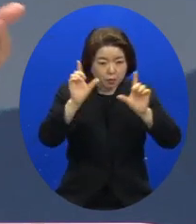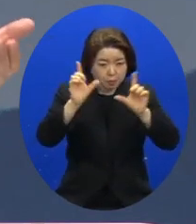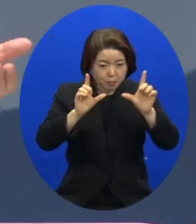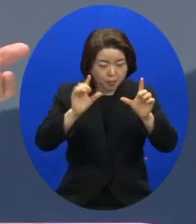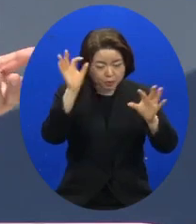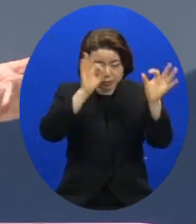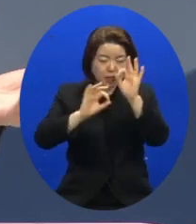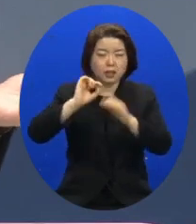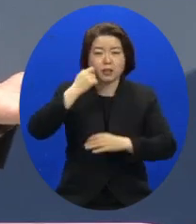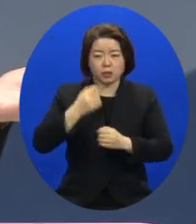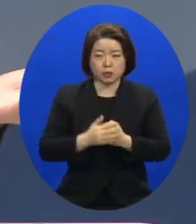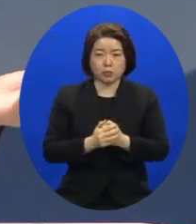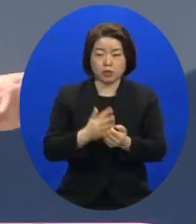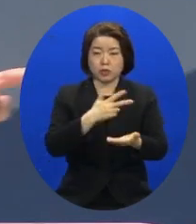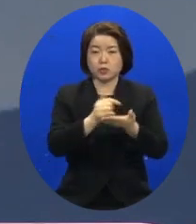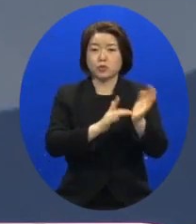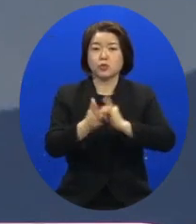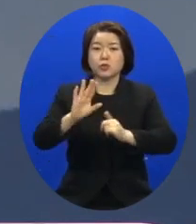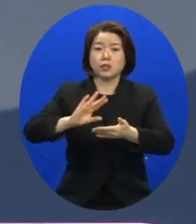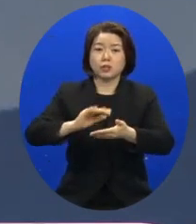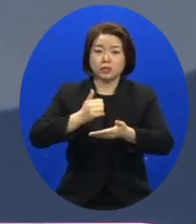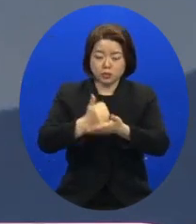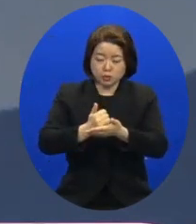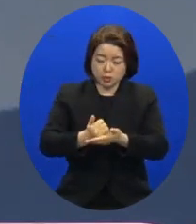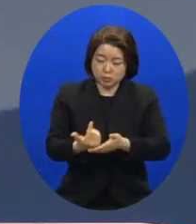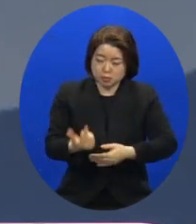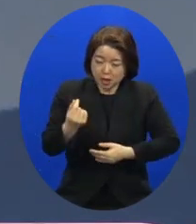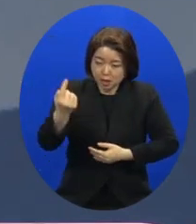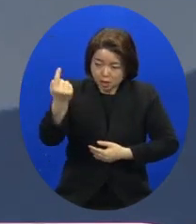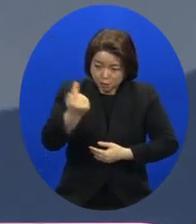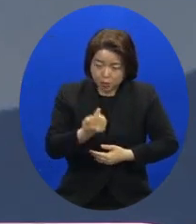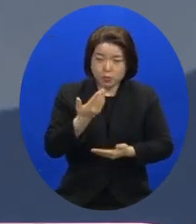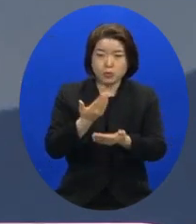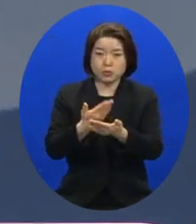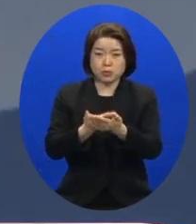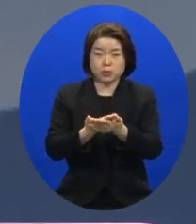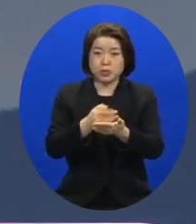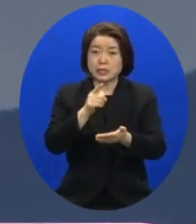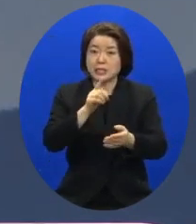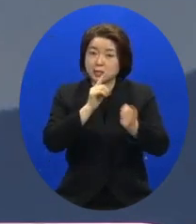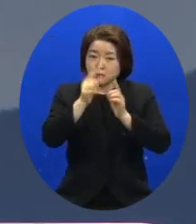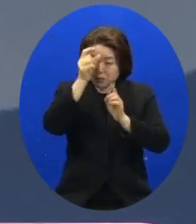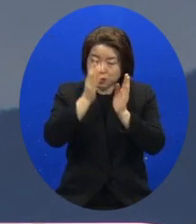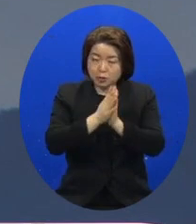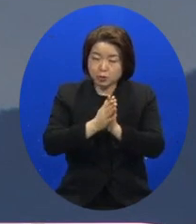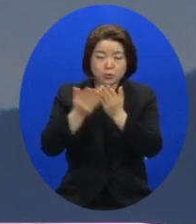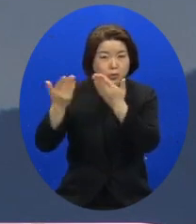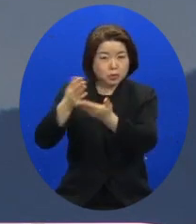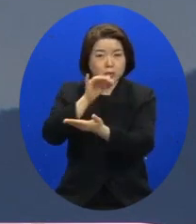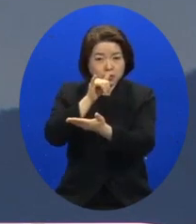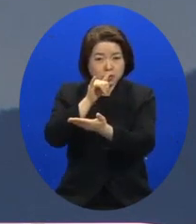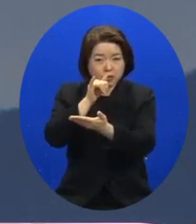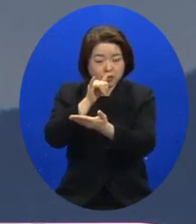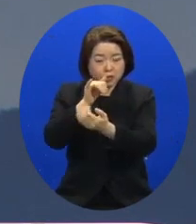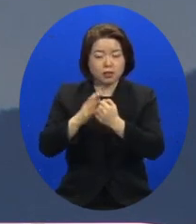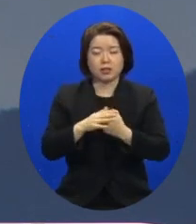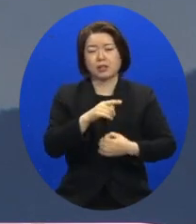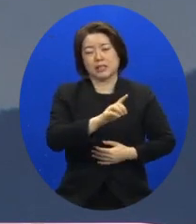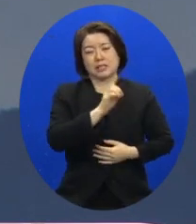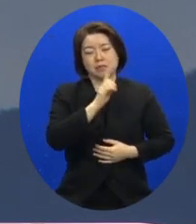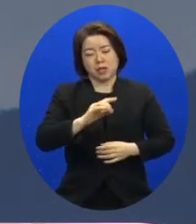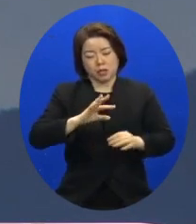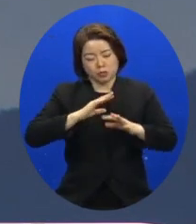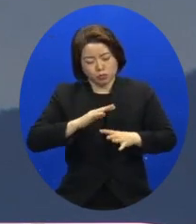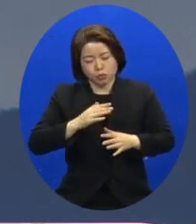여러분은 주 예수여 어서 오시옵소서 그렇게 기도하고 사십니까? 그런 말씀을 두려워하는 사람이